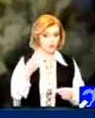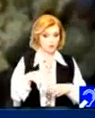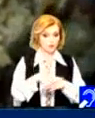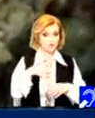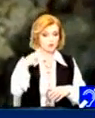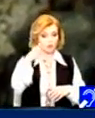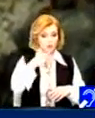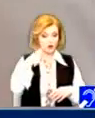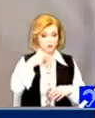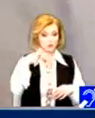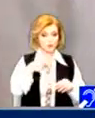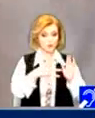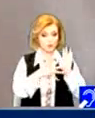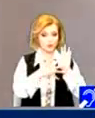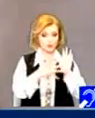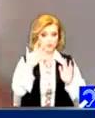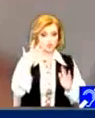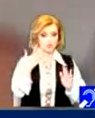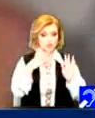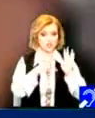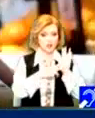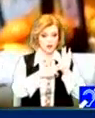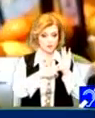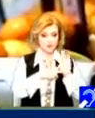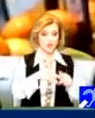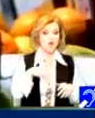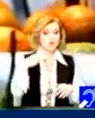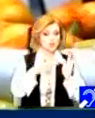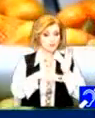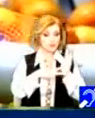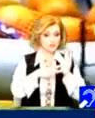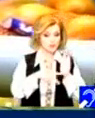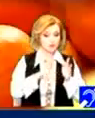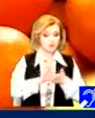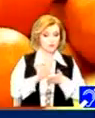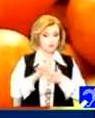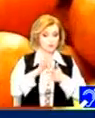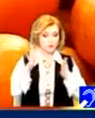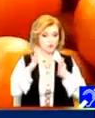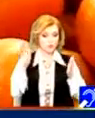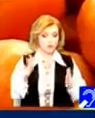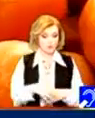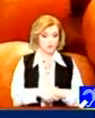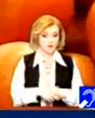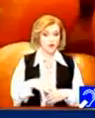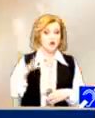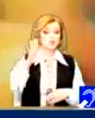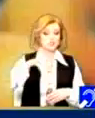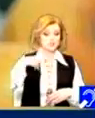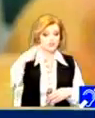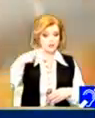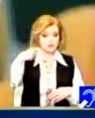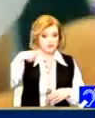piață în 1957. În anii 70 a început să fie fabricată în cantități industriale și două decenii mai târziu s-a constatat